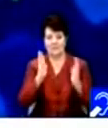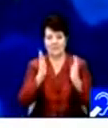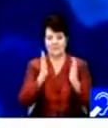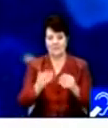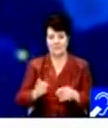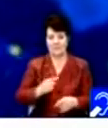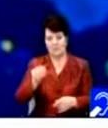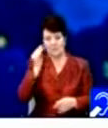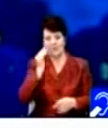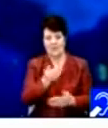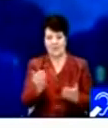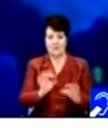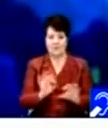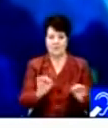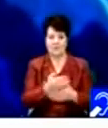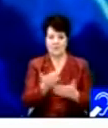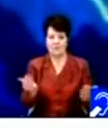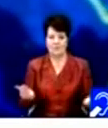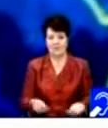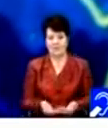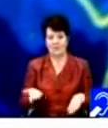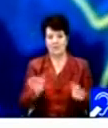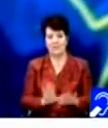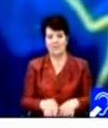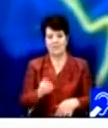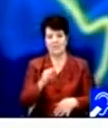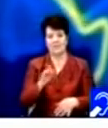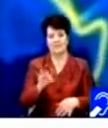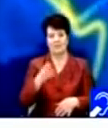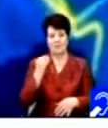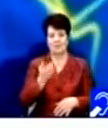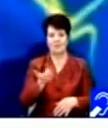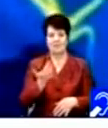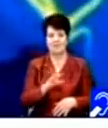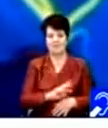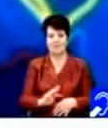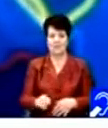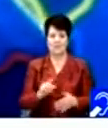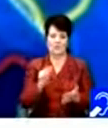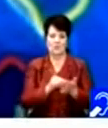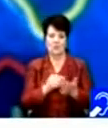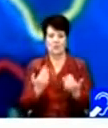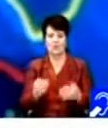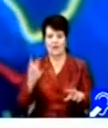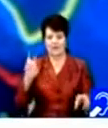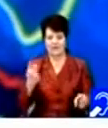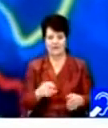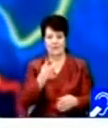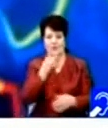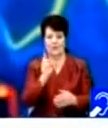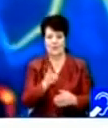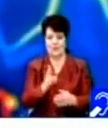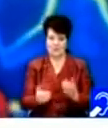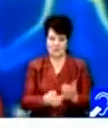așteptăm opiniile și comentariile dumneavoastră. Rămâneți cu TVR Moldova, unde în câteva minute începe emisiunea Punctul pe azi, iar de la ora 20 nu